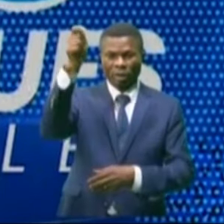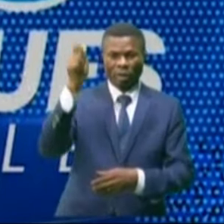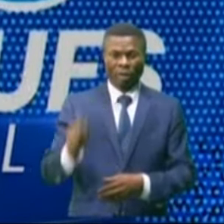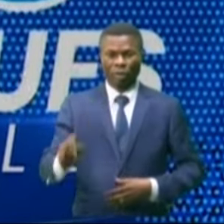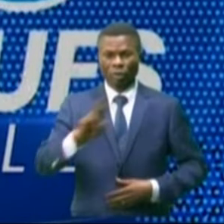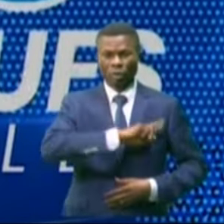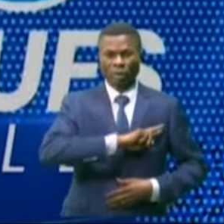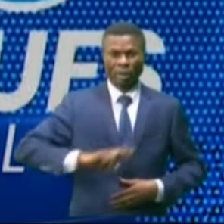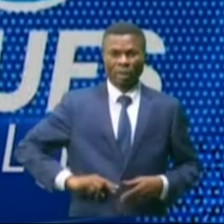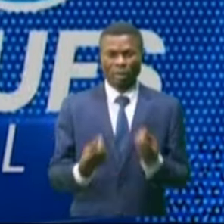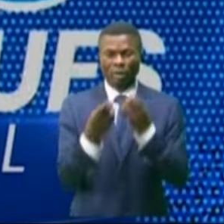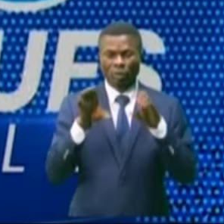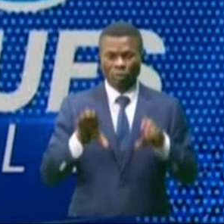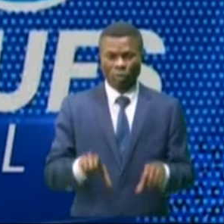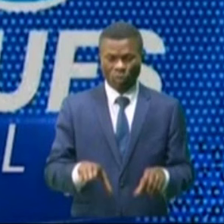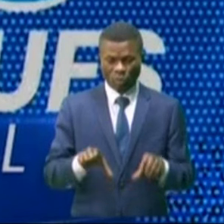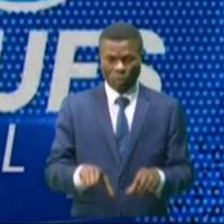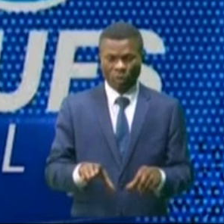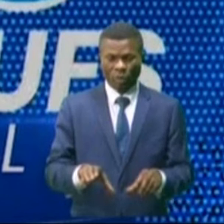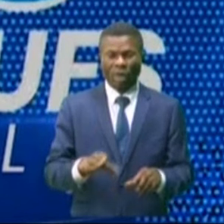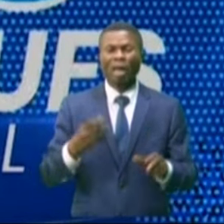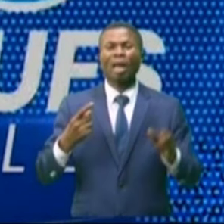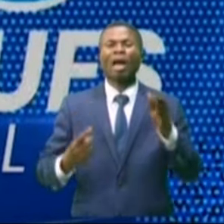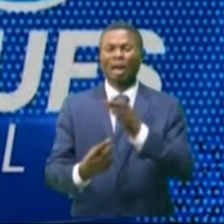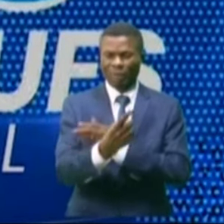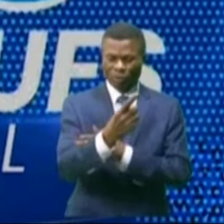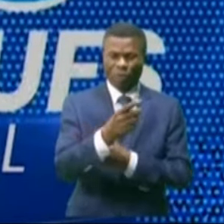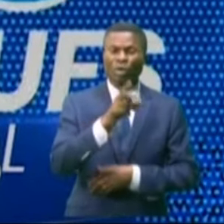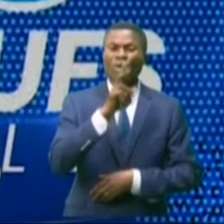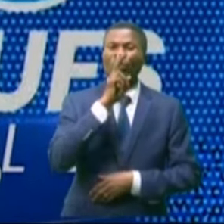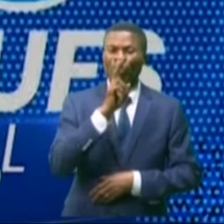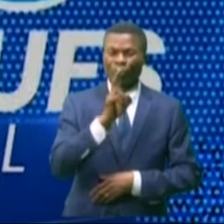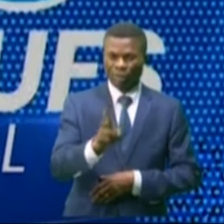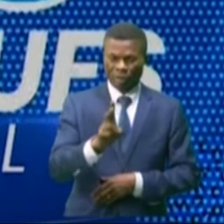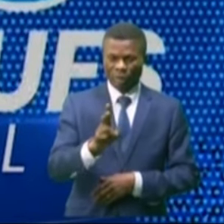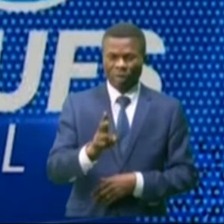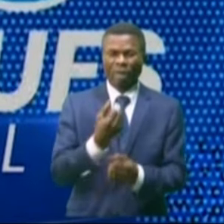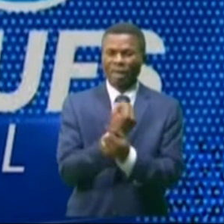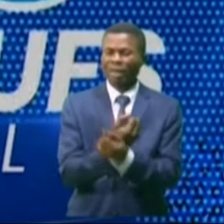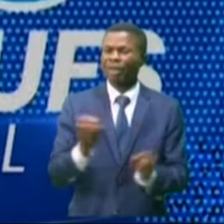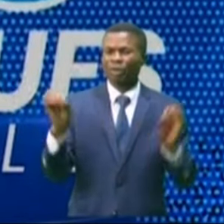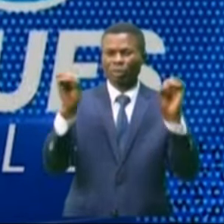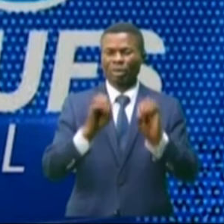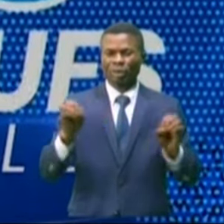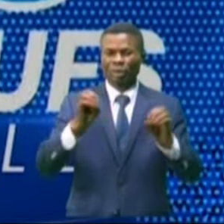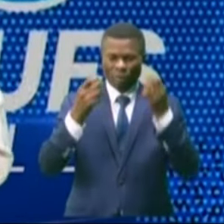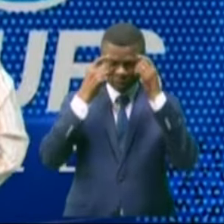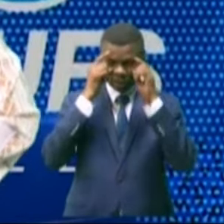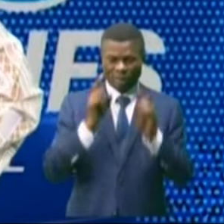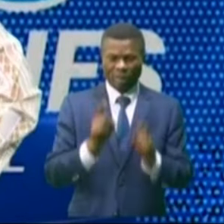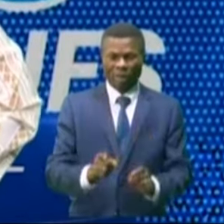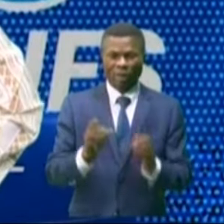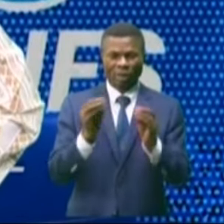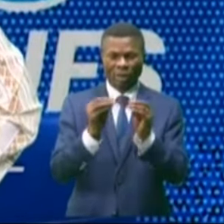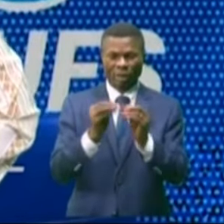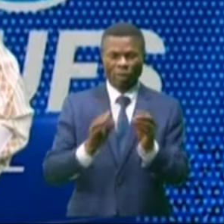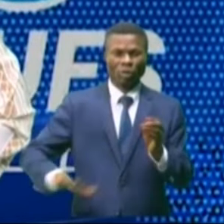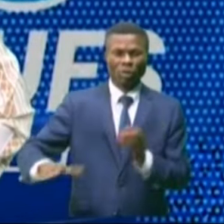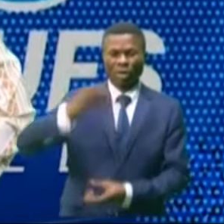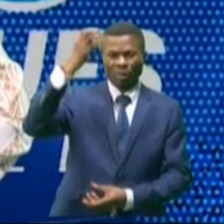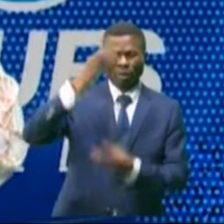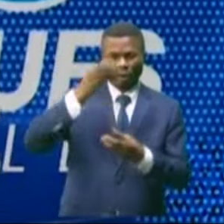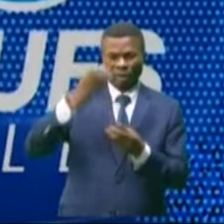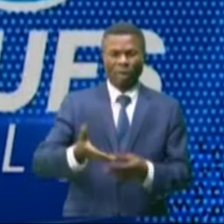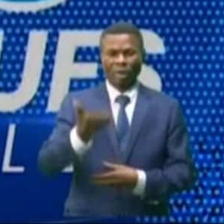de la République démocratique du Congo dénoncent avec énergie les non-respect des engagements pris par le Rwanda. On écoute